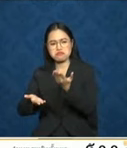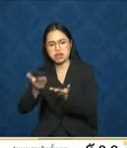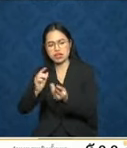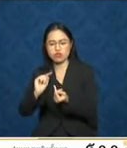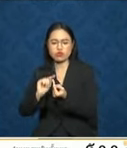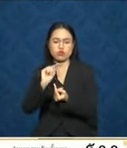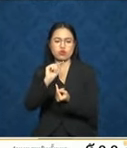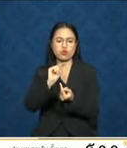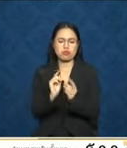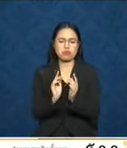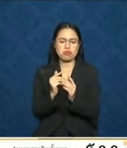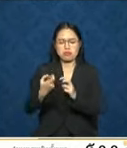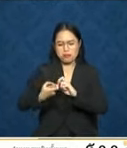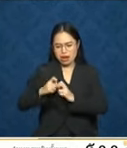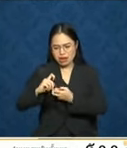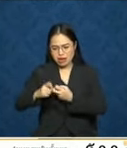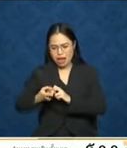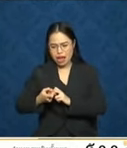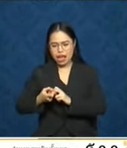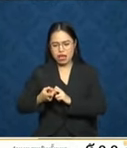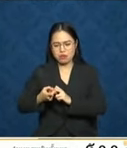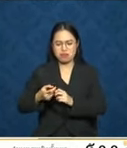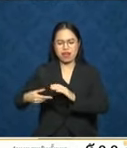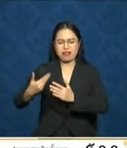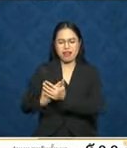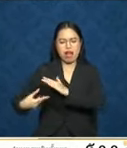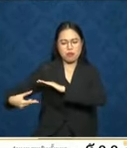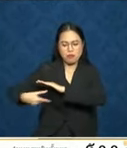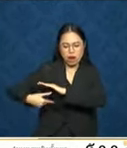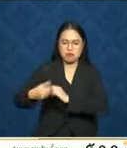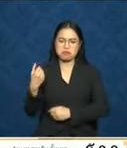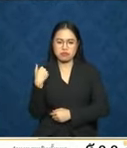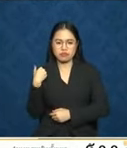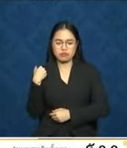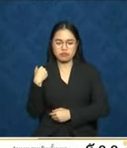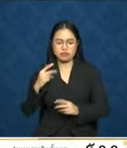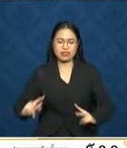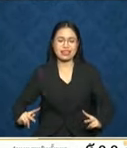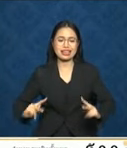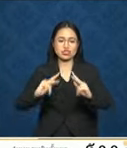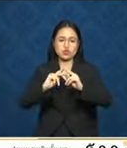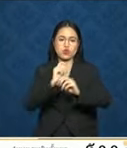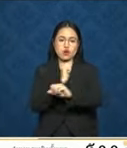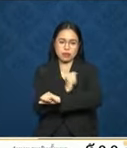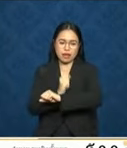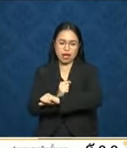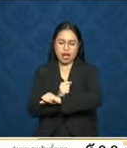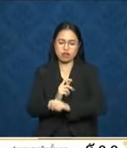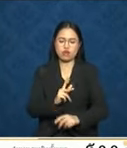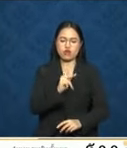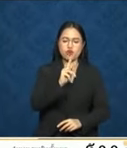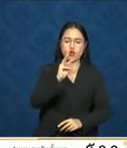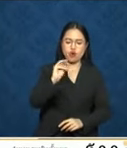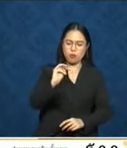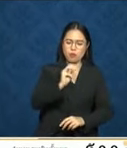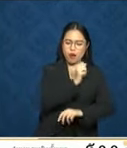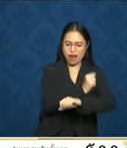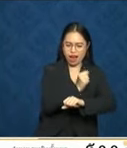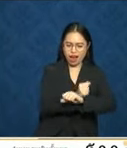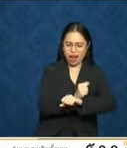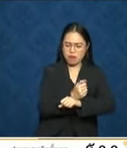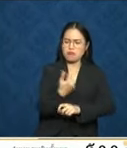ำให้เกิดการเรียกรับผลประโยชน์ดังนั้นนะฮะกระทรวงแรงงานกรมการจัดหางานมี